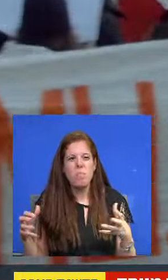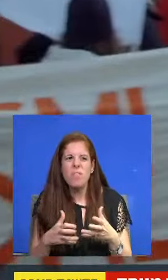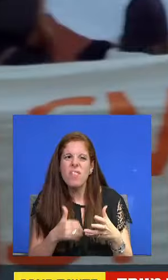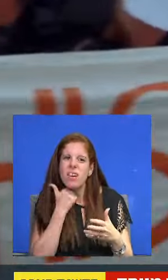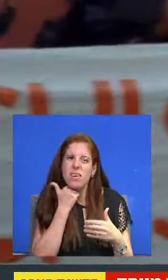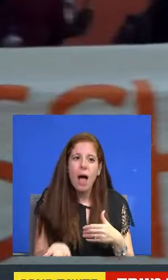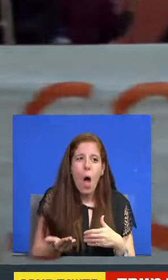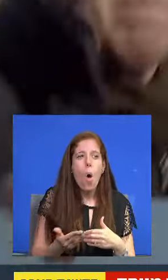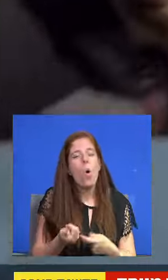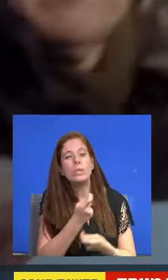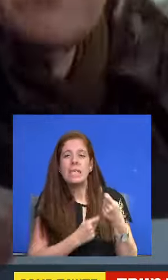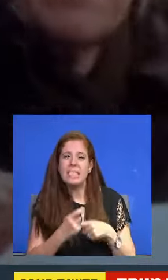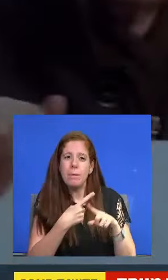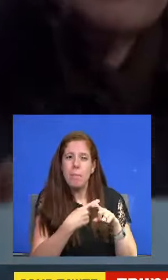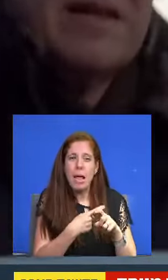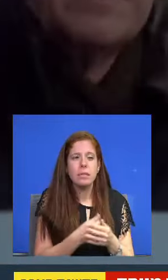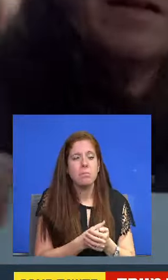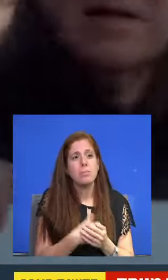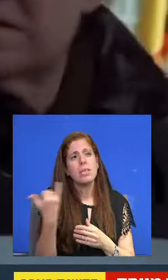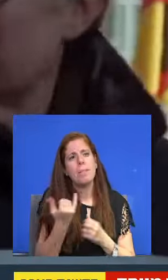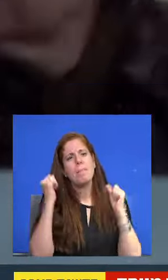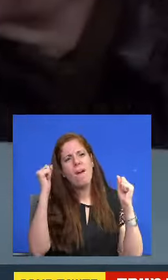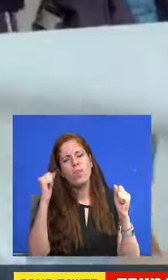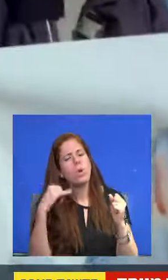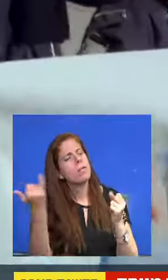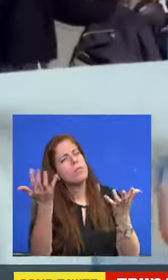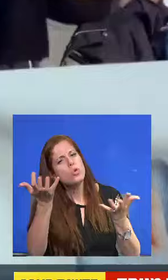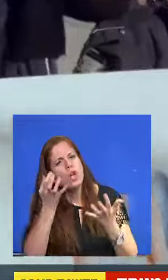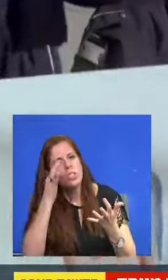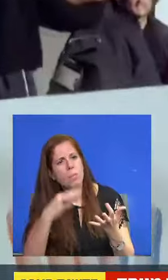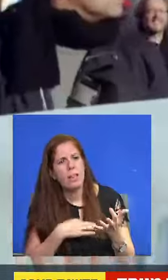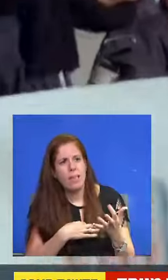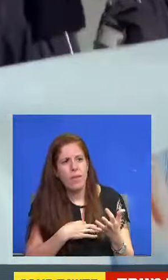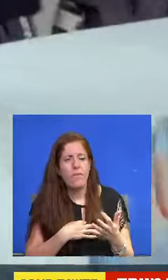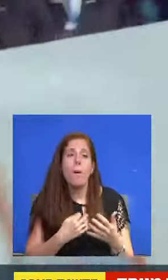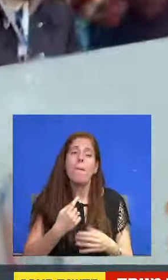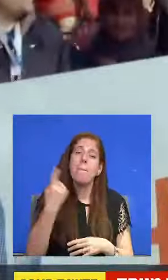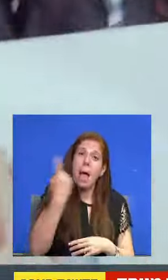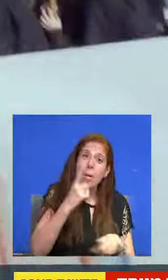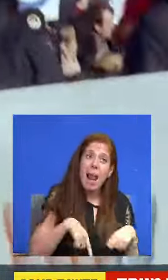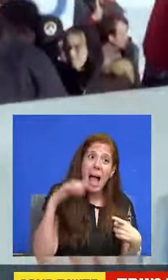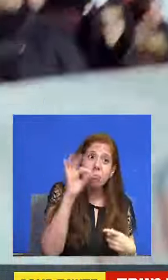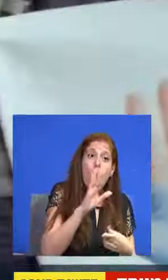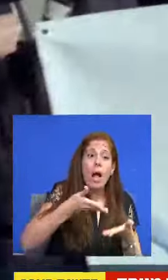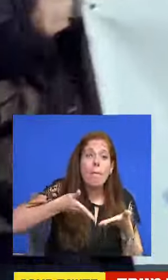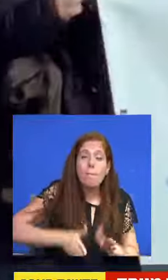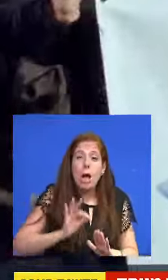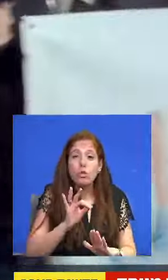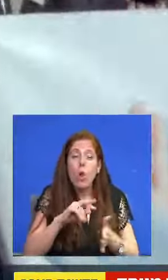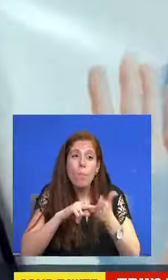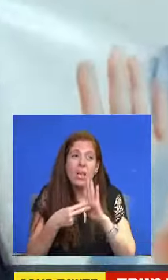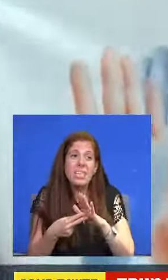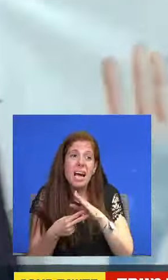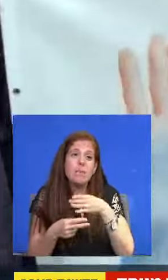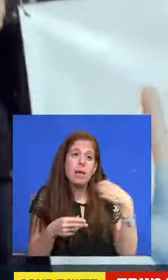mit Nazis sein. הוא תמיד בהפגנות, תמיד מושך תשומת לב, מאוים לא פעם על חייו, גם ביתו הפוליטיקאית מהשמאל מאוימת, אבל